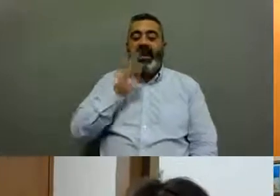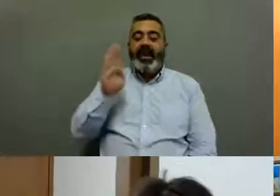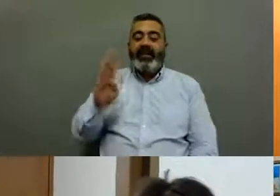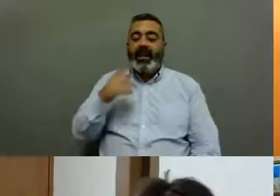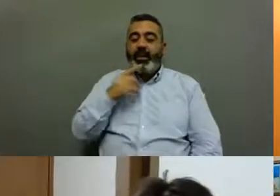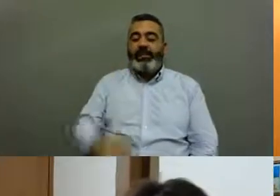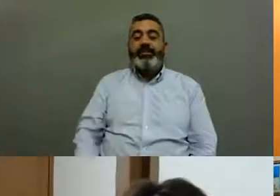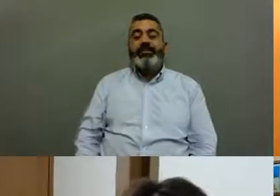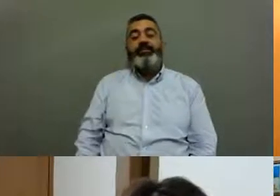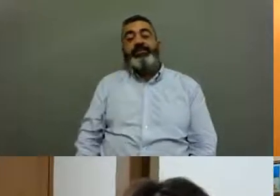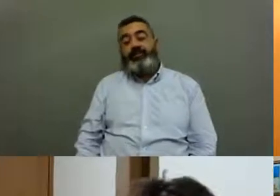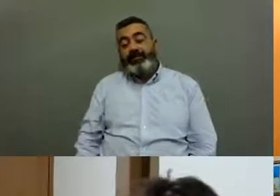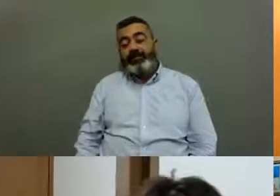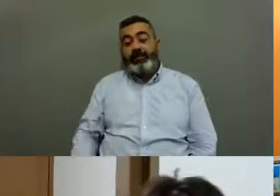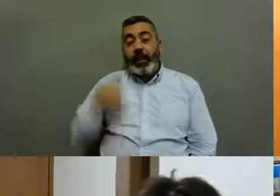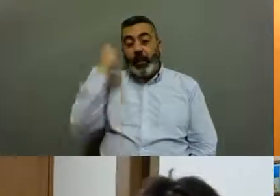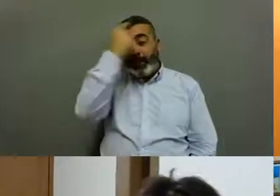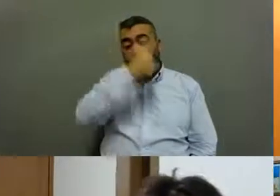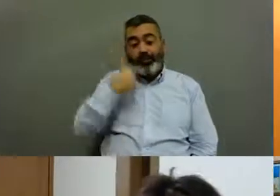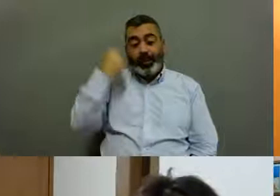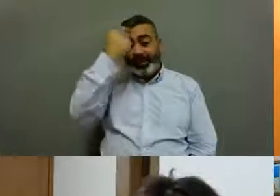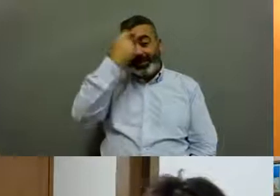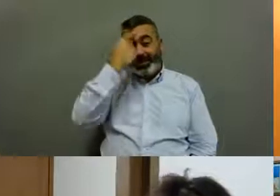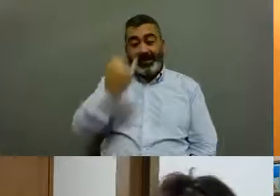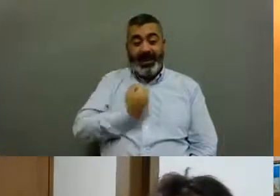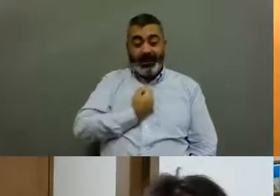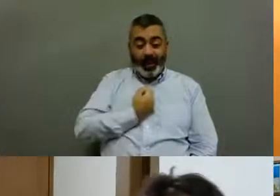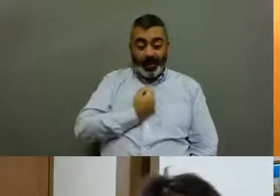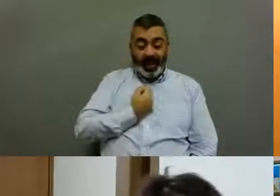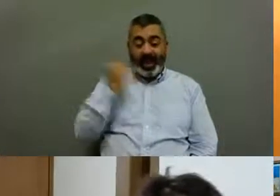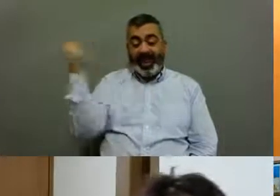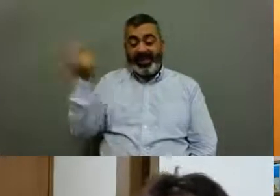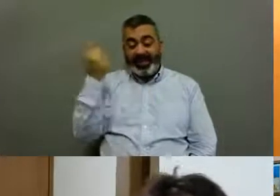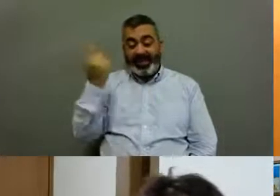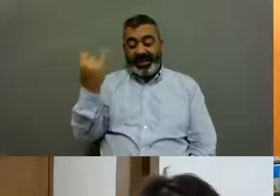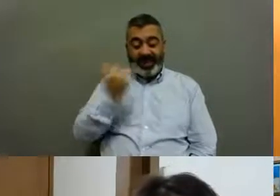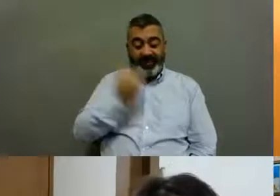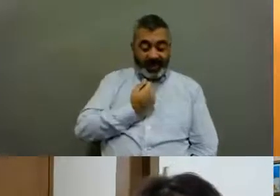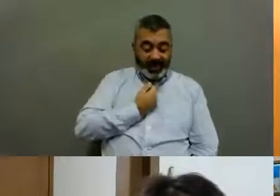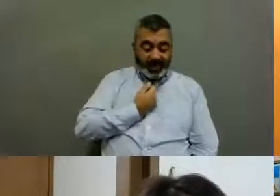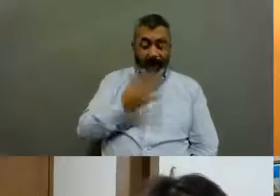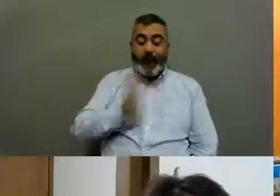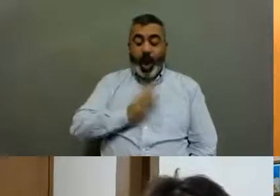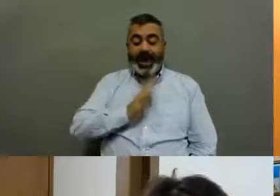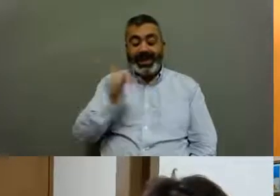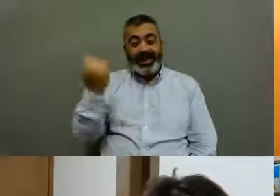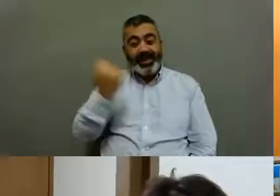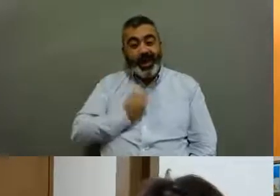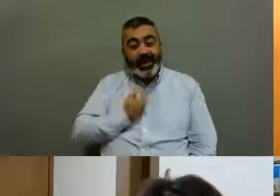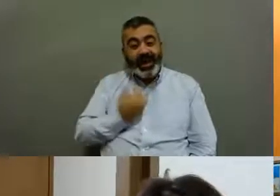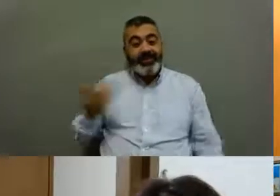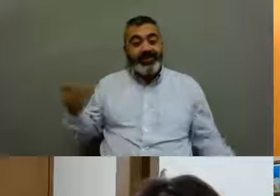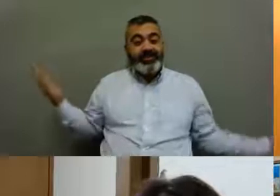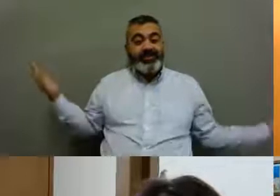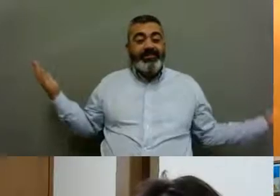Τελικά, προσωπική ταυτότητα, εθνική ταυτότητα, ιδιότητα του πολίτη,